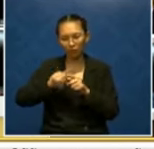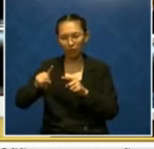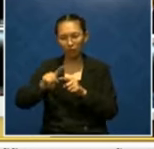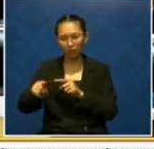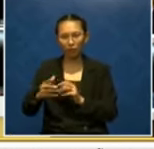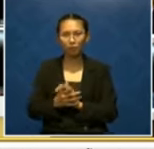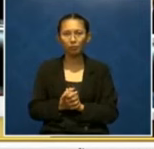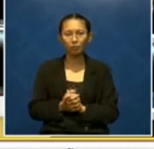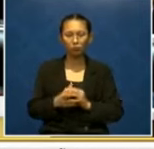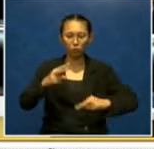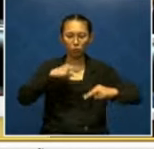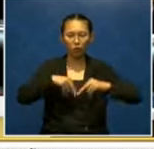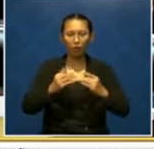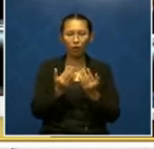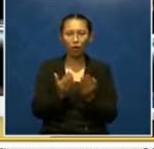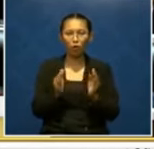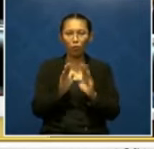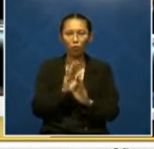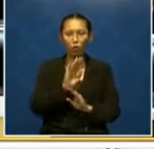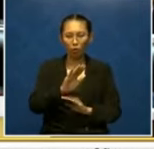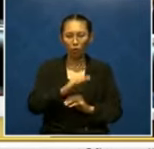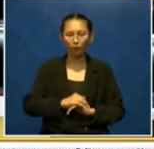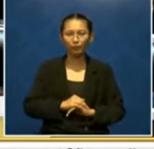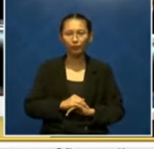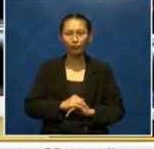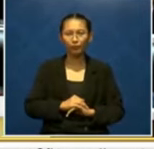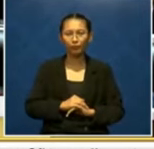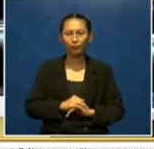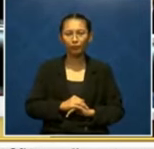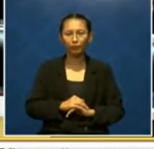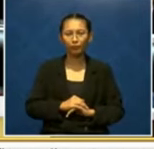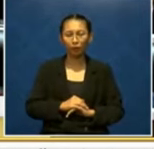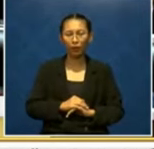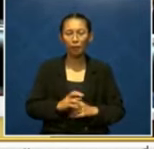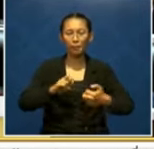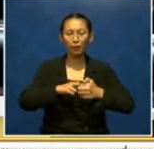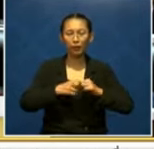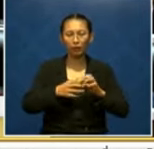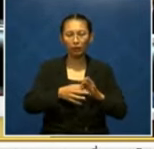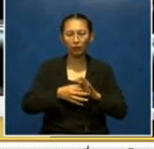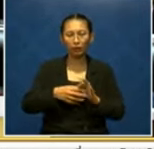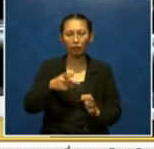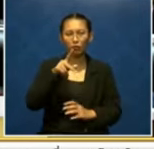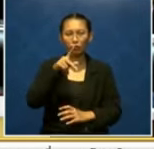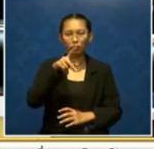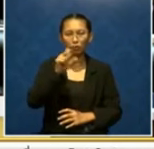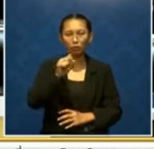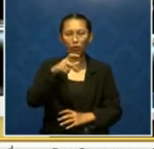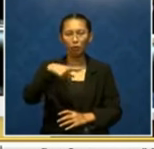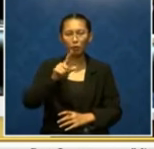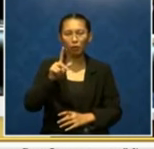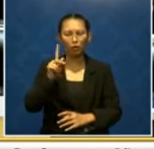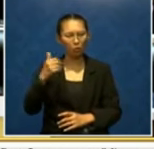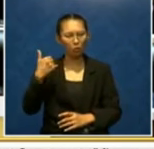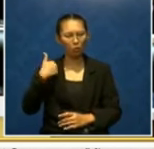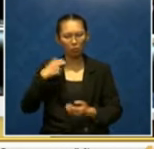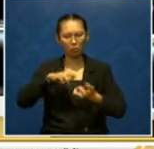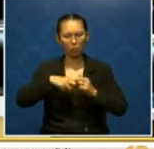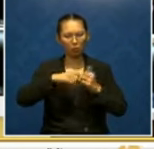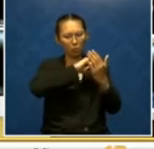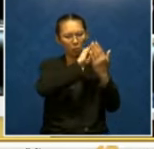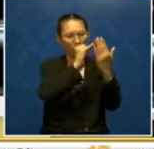ค่ะท่านประธานท่านประธานคะอย่างในเรื่องของปัญหาของพื้นที่สปกที่มีปัญหาเกือบทุกจังหวัดของประเทศไทย